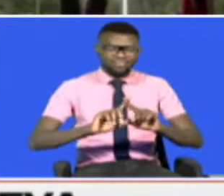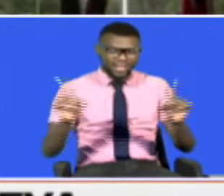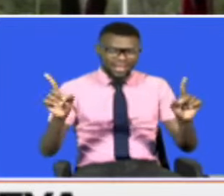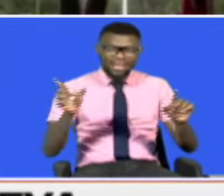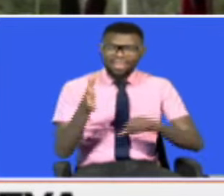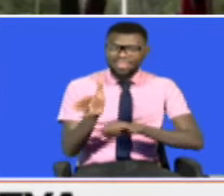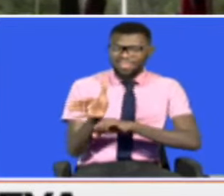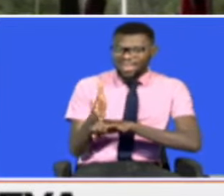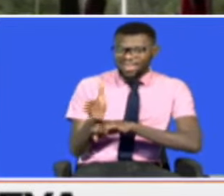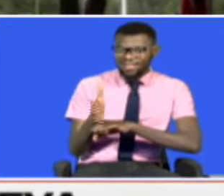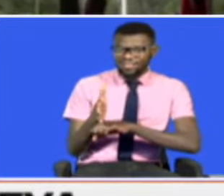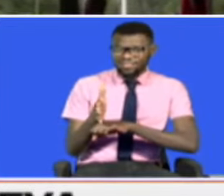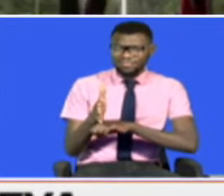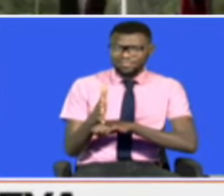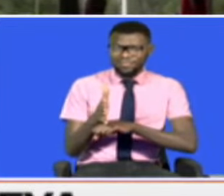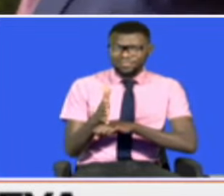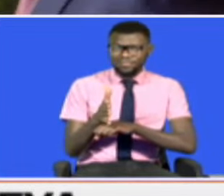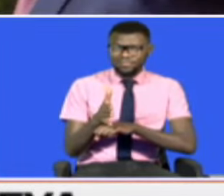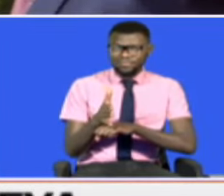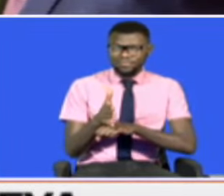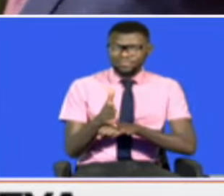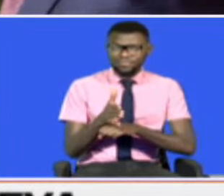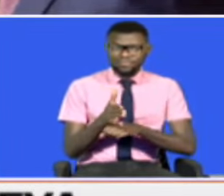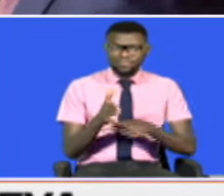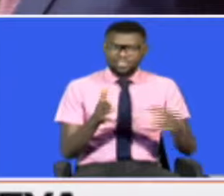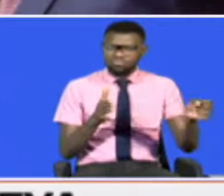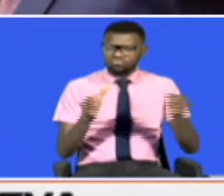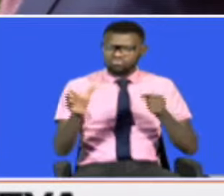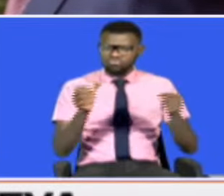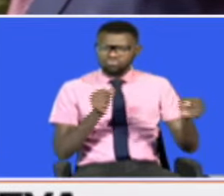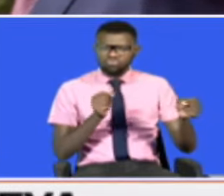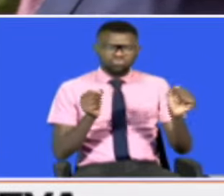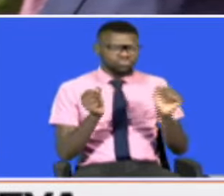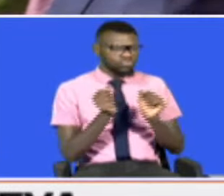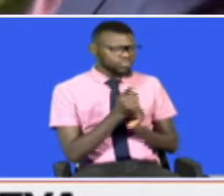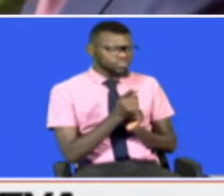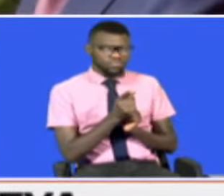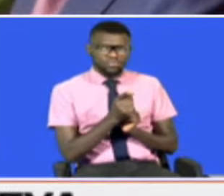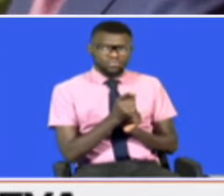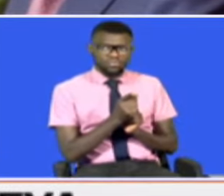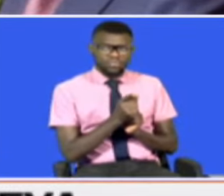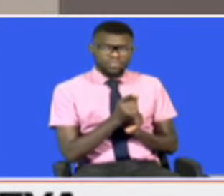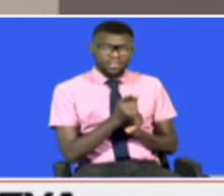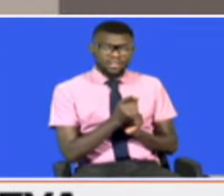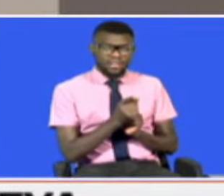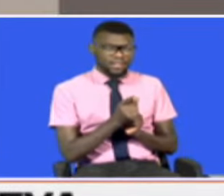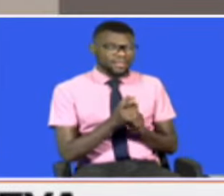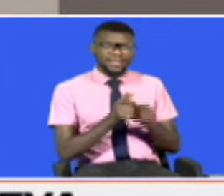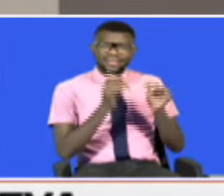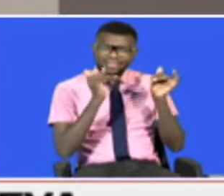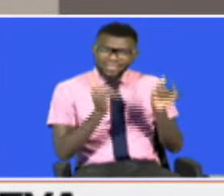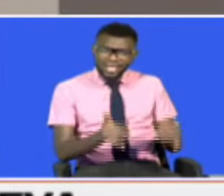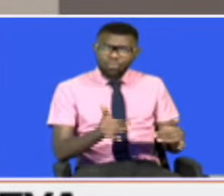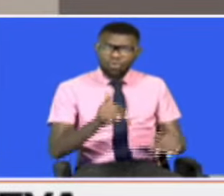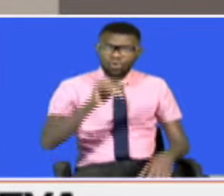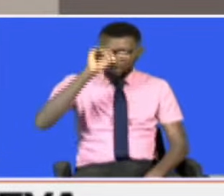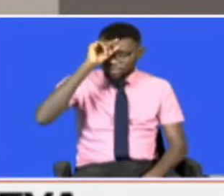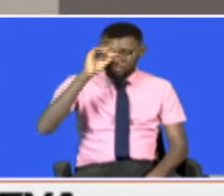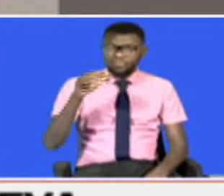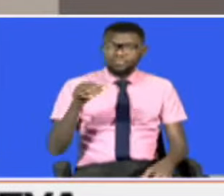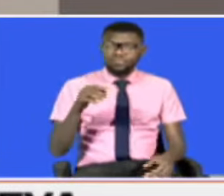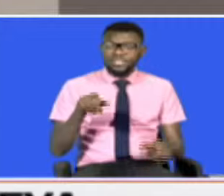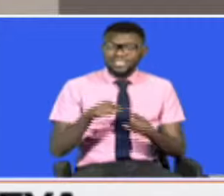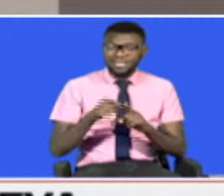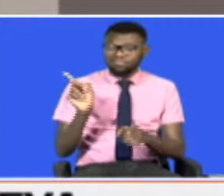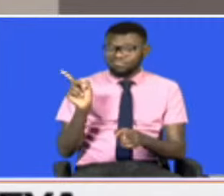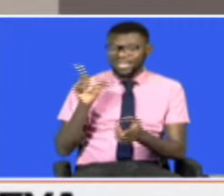rais aliteua mawaziri 11 kati ya 21 wa baraza lake jipya la mawaziri, kati yao akiwa Daktari